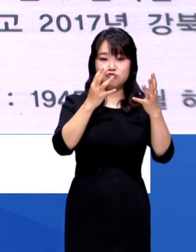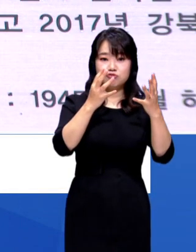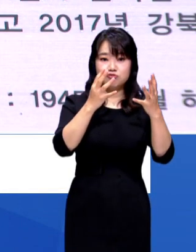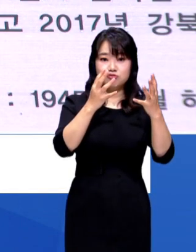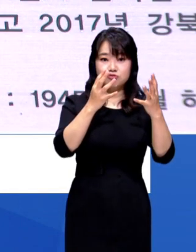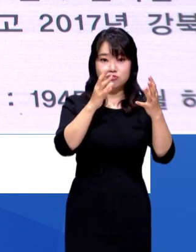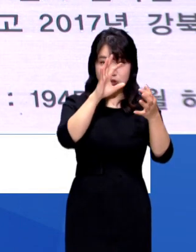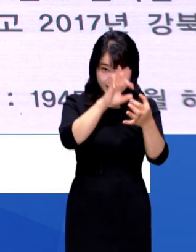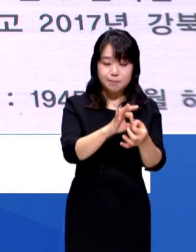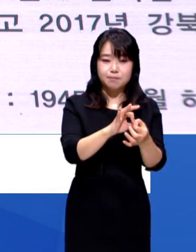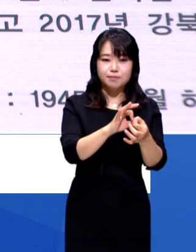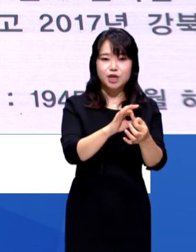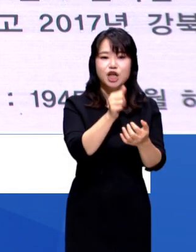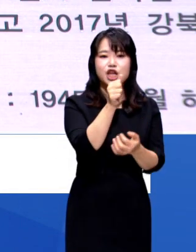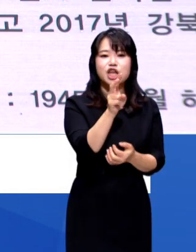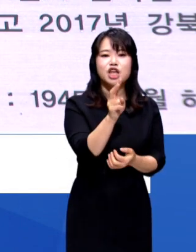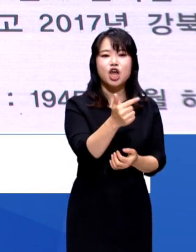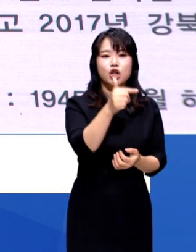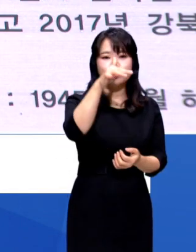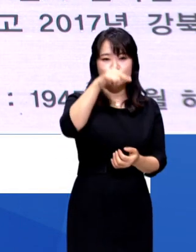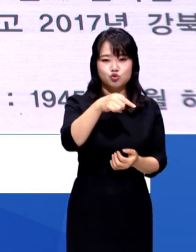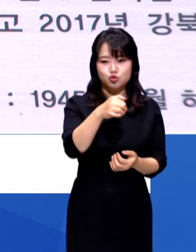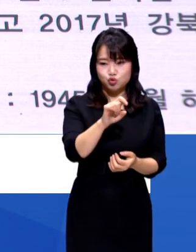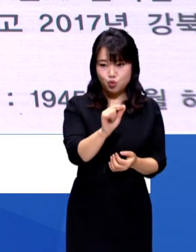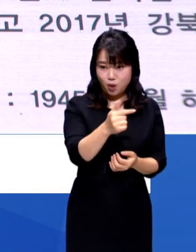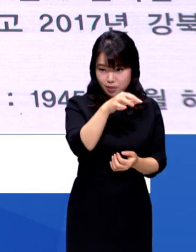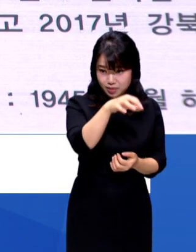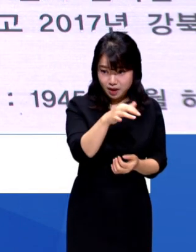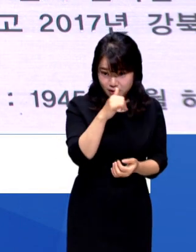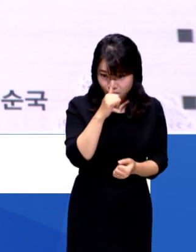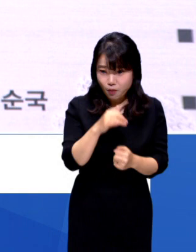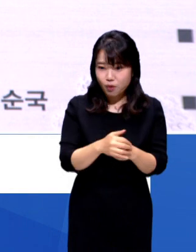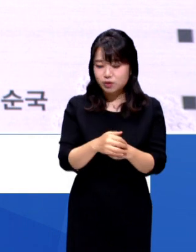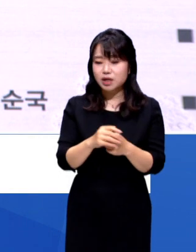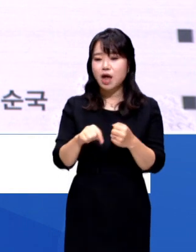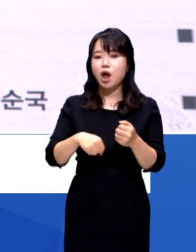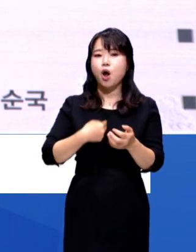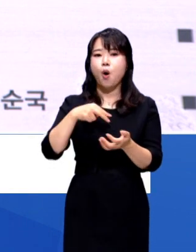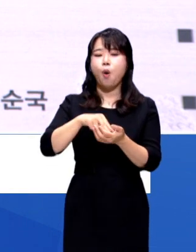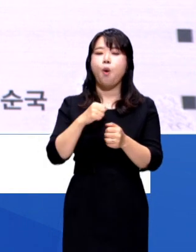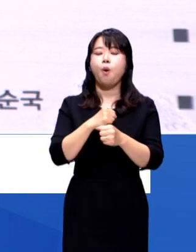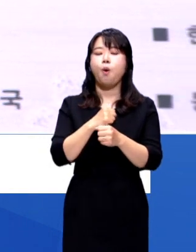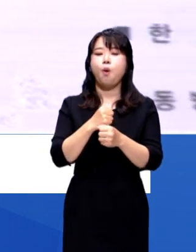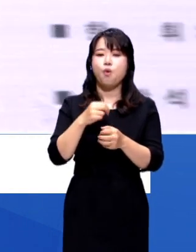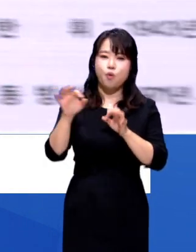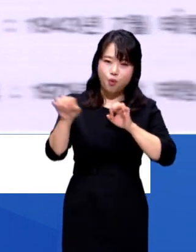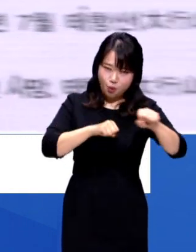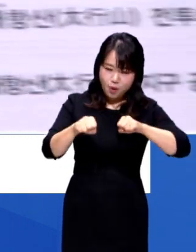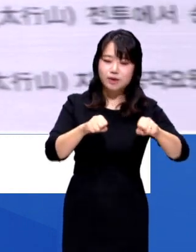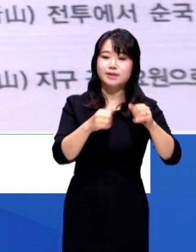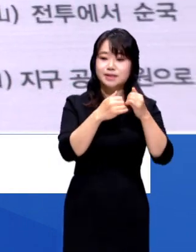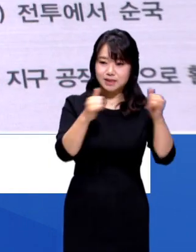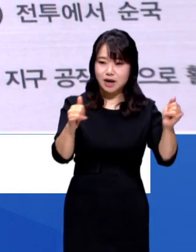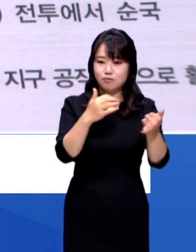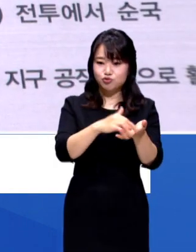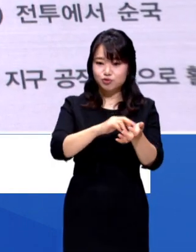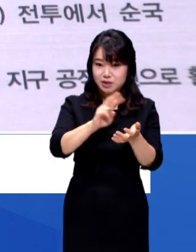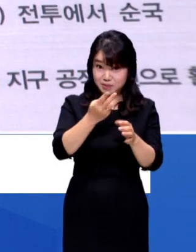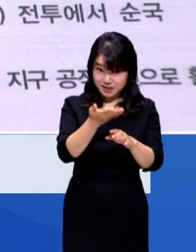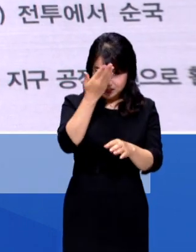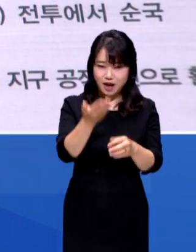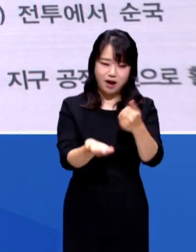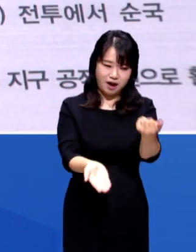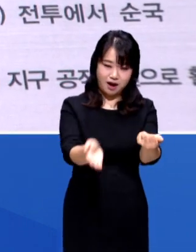그 임시정부 요인 묘소가 따로 있고요. 아, 네. 그분들을 포함해서 220명 정도가 이제 거기 안장돼 계세요.